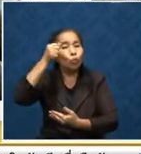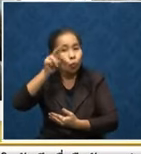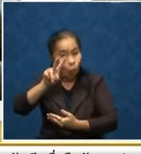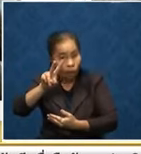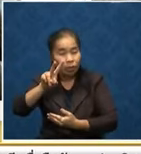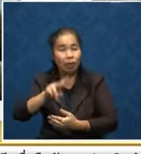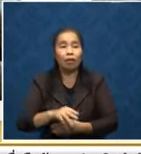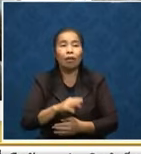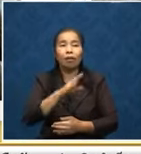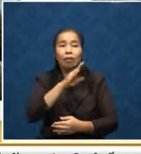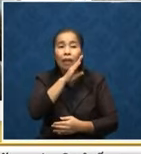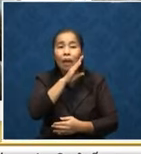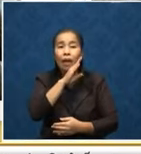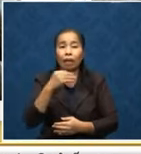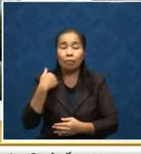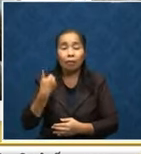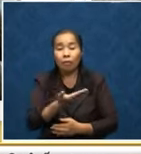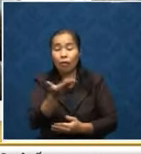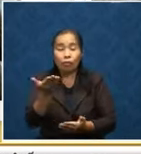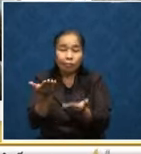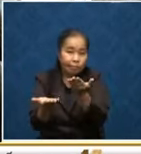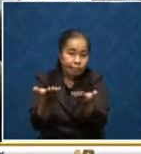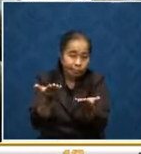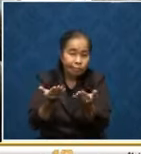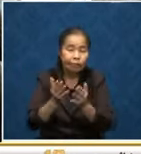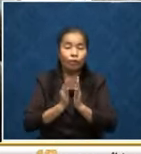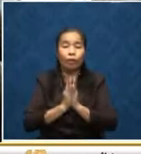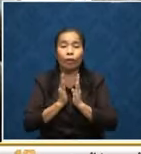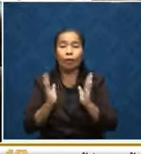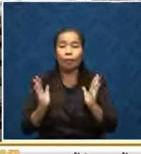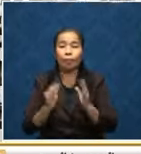ามีสัปดาห์ไหนเป็นพิเศษก็เสนอไปครับขอบคุณมากครับ